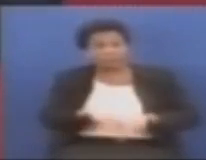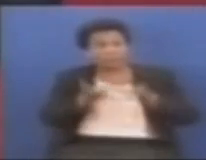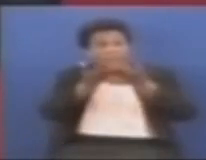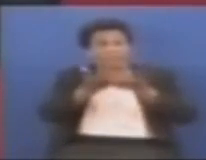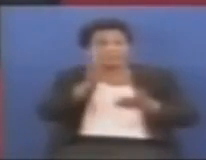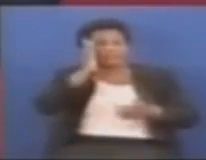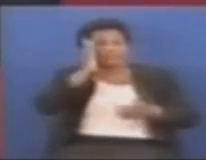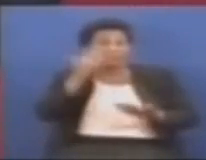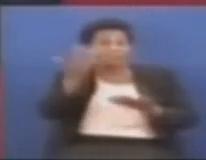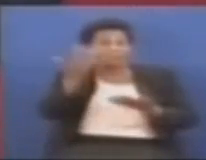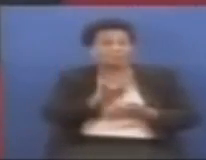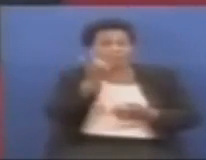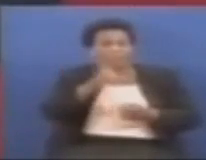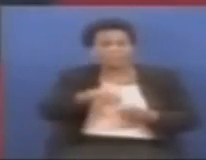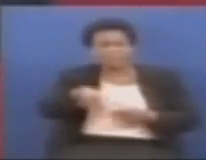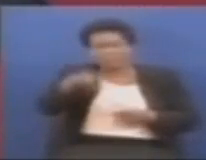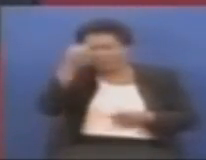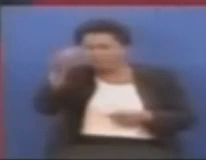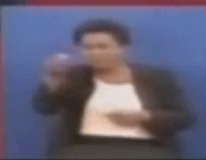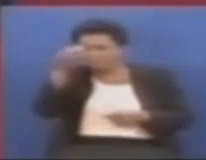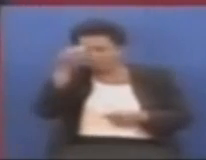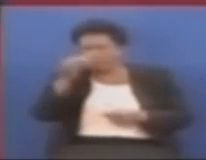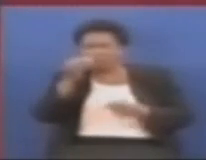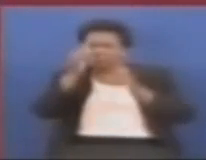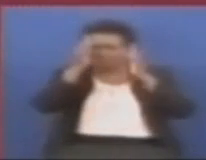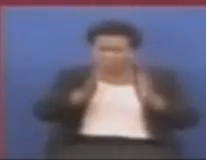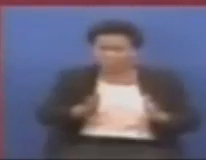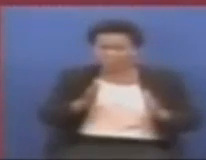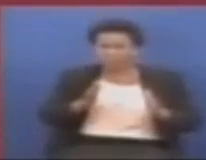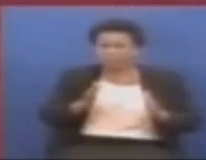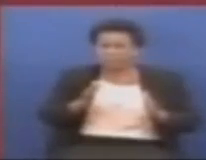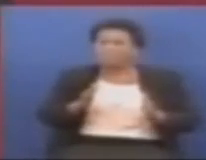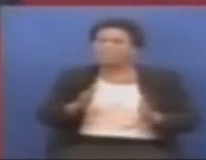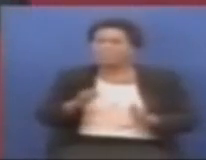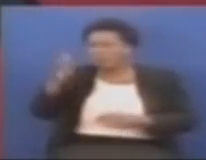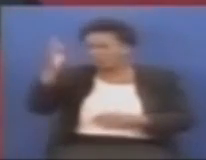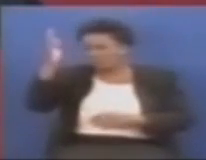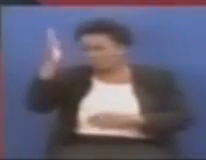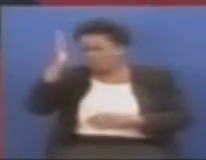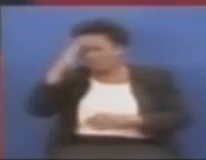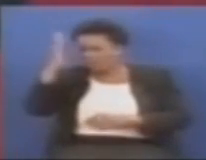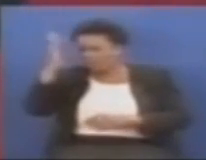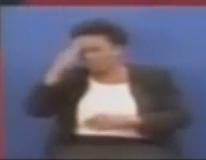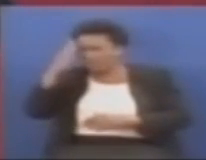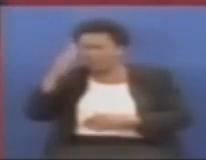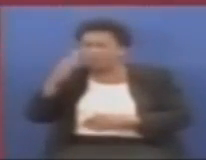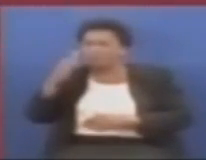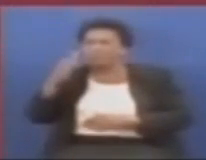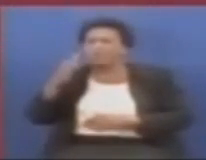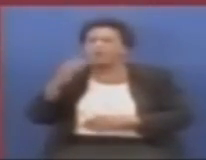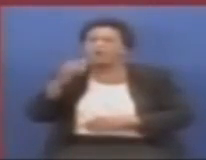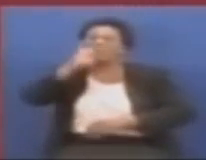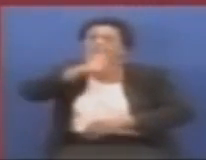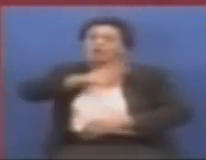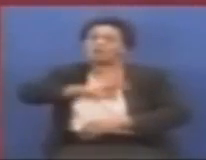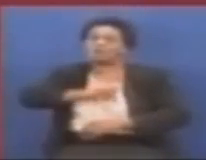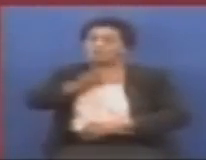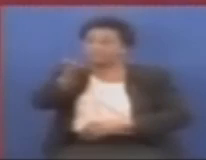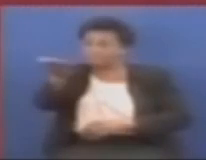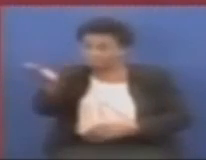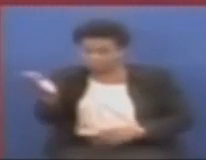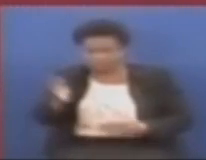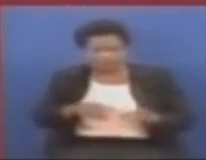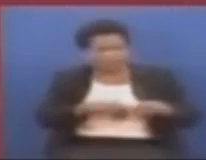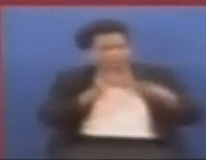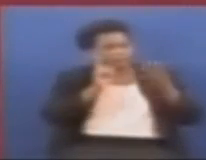na mfumo rasmi wa mafunzo na pia kutambulika na waajiri au watu wa kazi. Nne, mwaka 2017 serikali ilirekebisha kanuni za